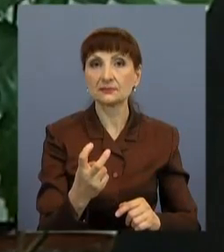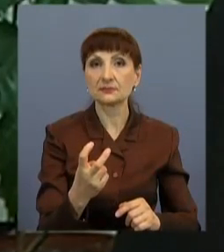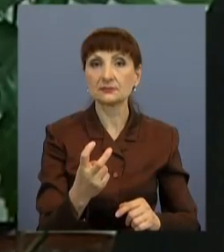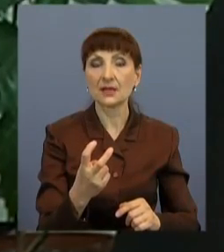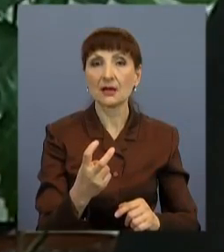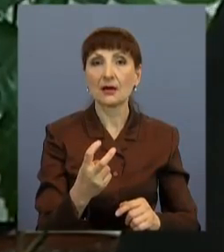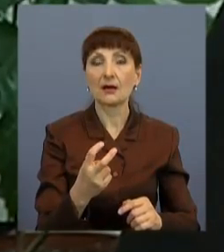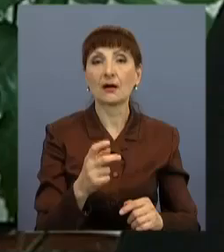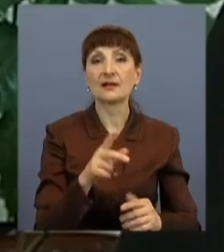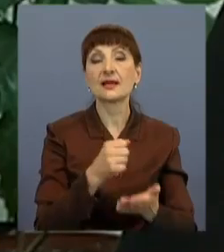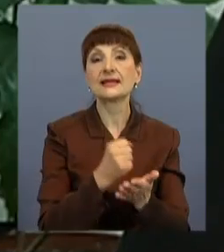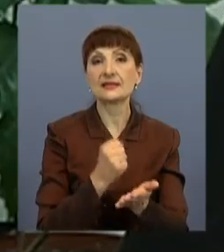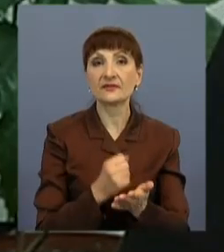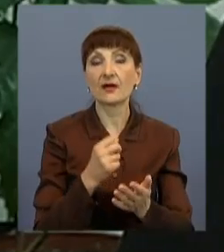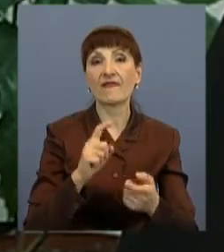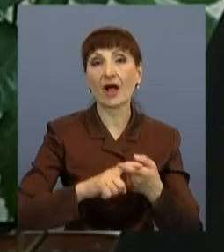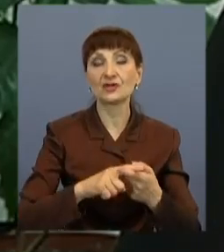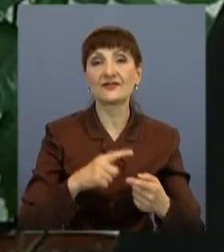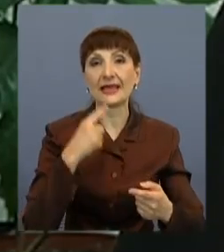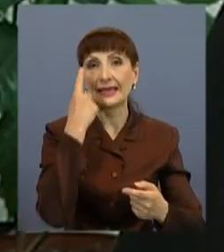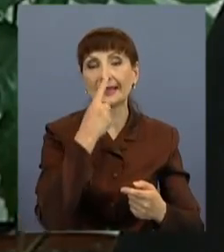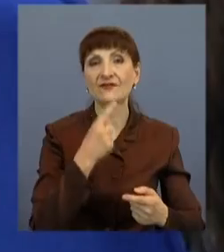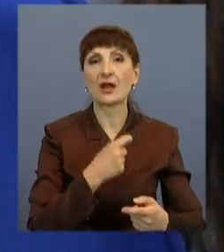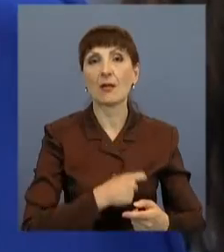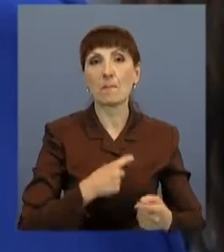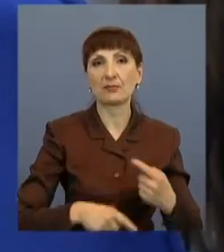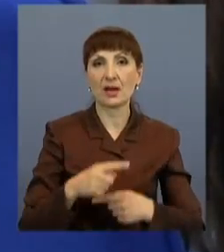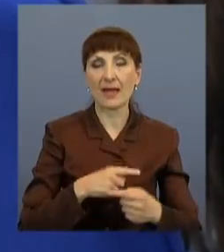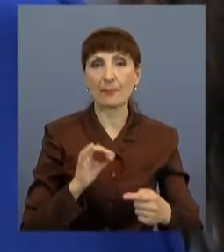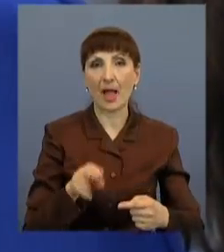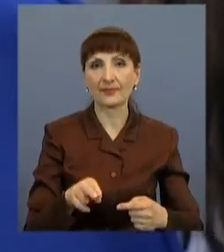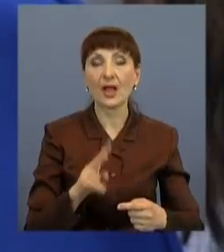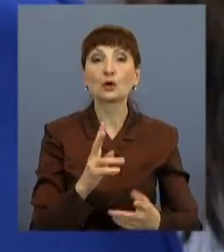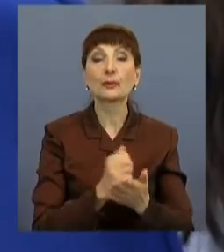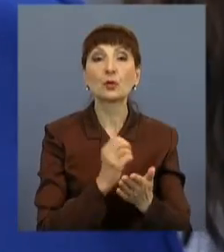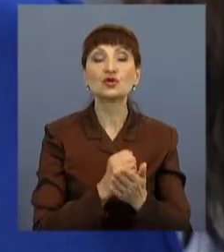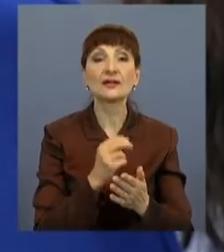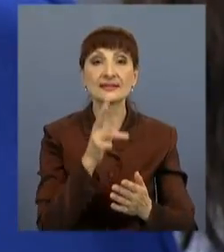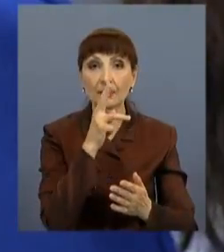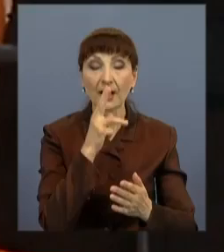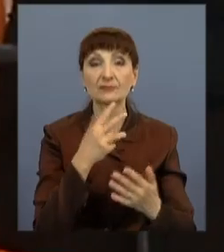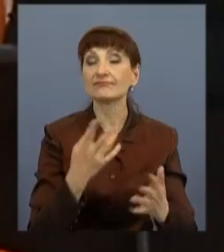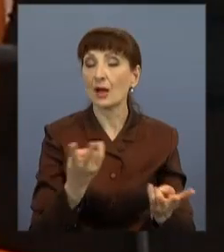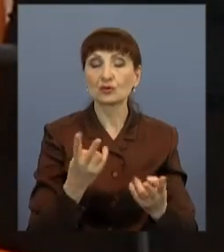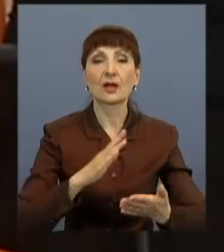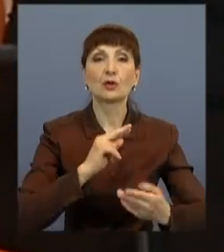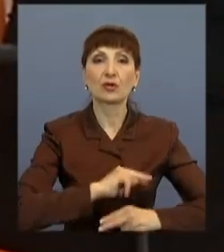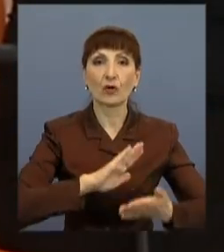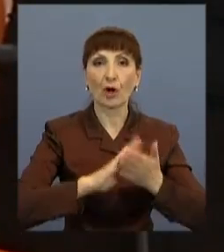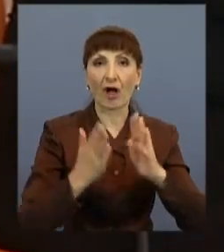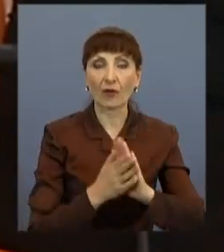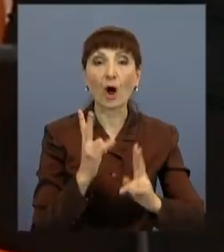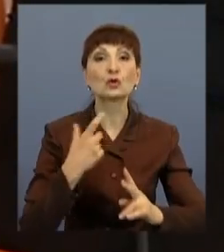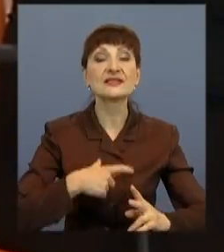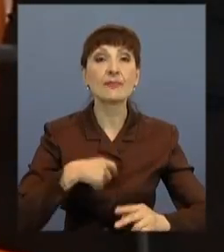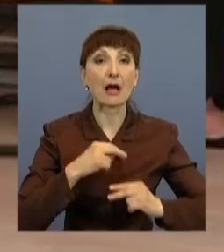1207 физических лиц зарегистрированы в качестве индивидуальных предпринимателей. Теперь те, кто получал зарплату в конвертах, заключают трудовые договоры, а те, кто работал на